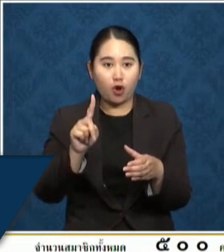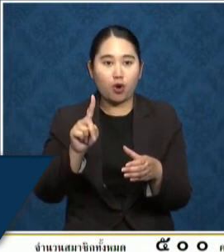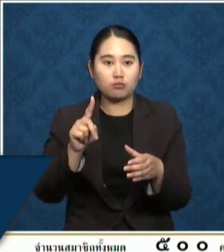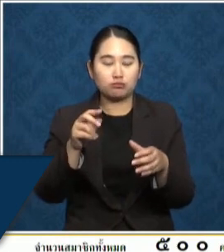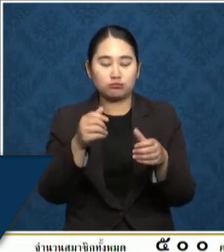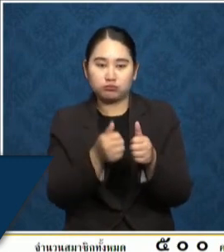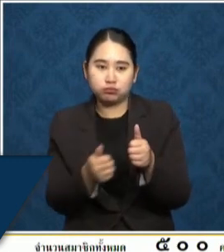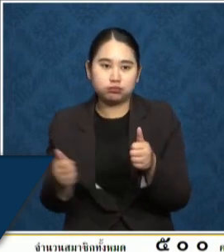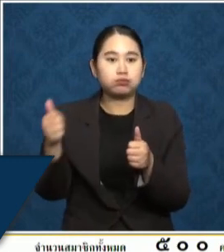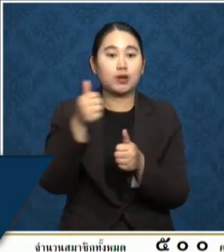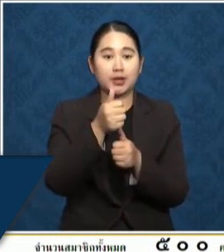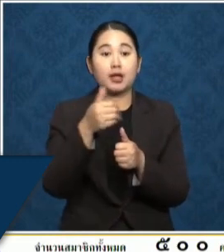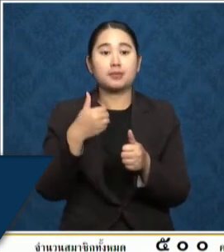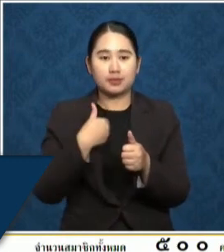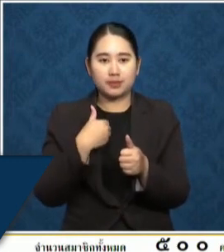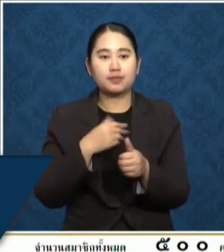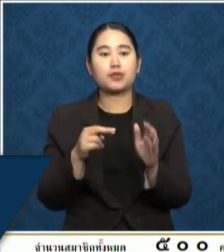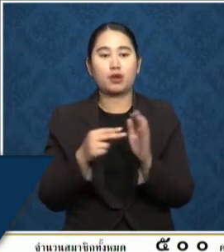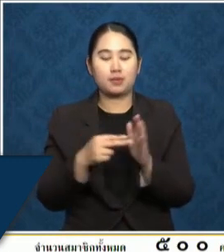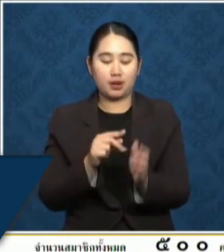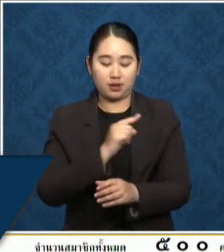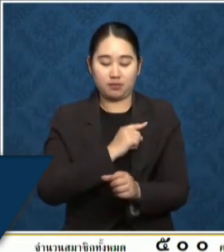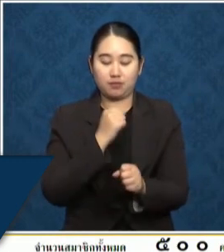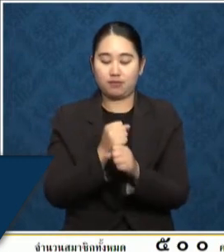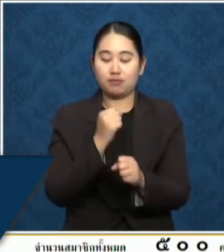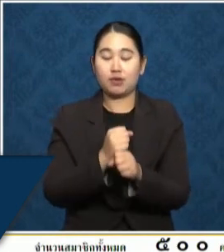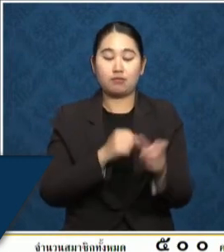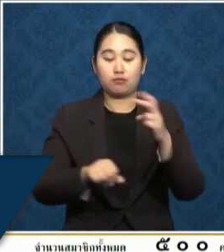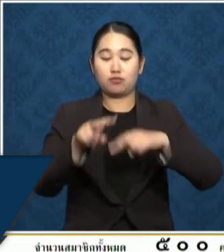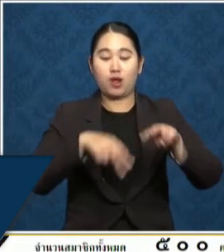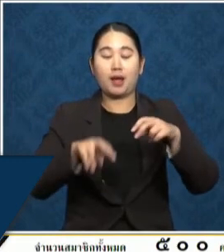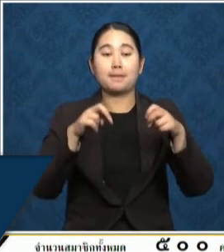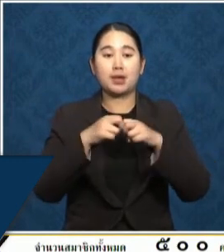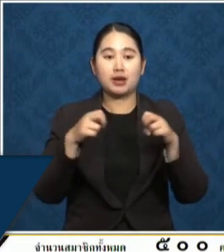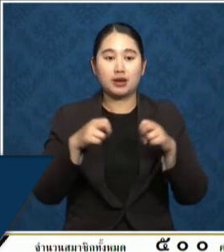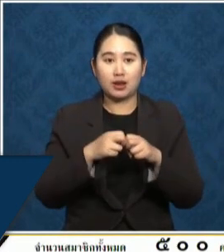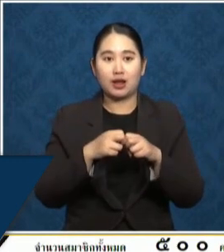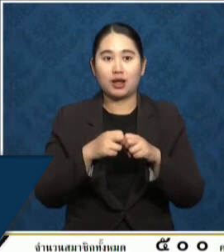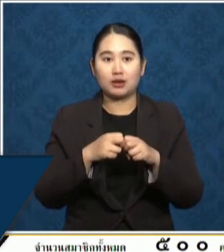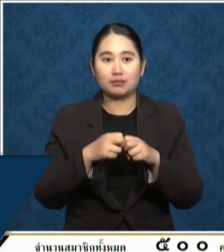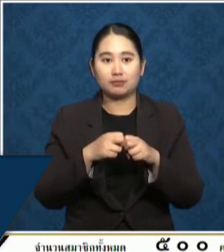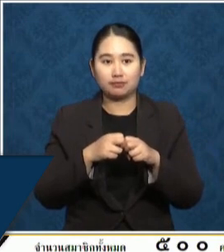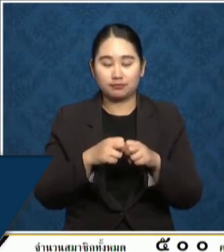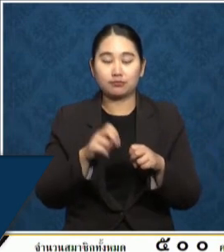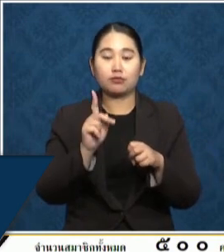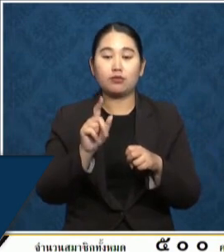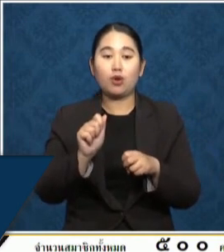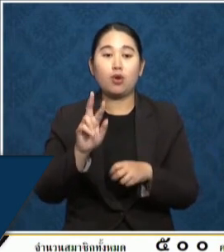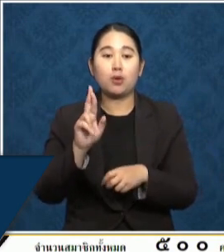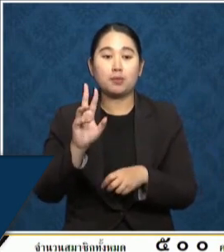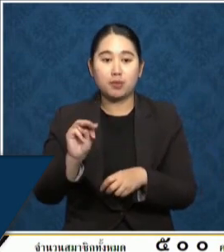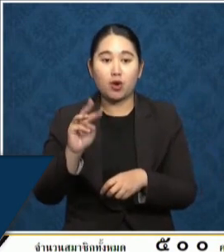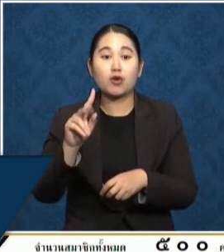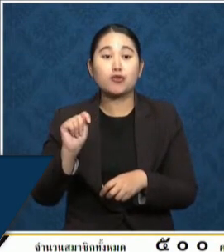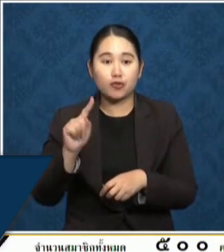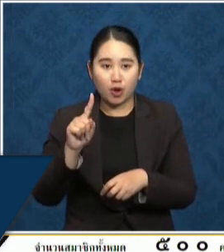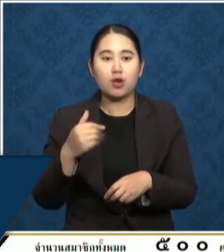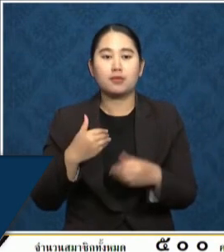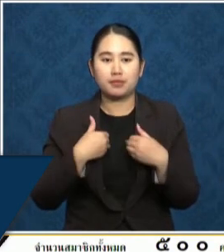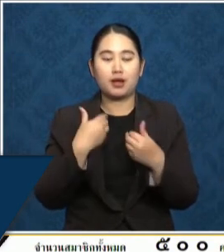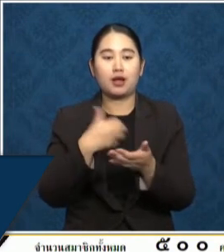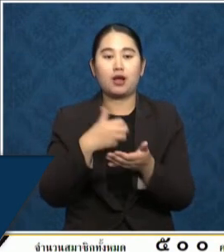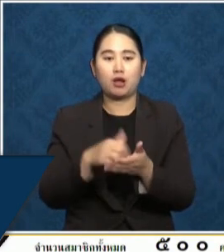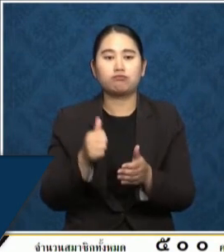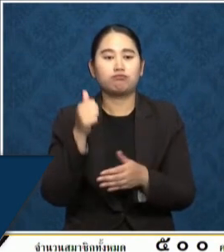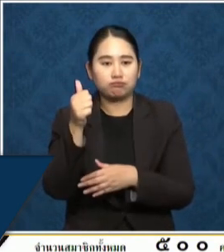อบตอตระดอดจนเป็การเพิ่มบทบาทการปองกันบัเทาสาธรรภัยของกรมนอนซึ่ส่วท้ายนั้นอาจจะ